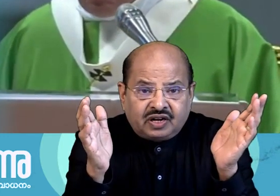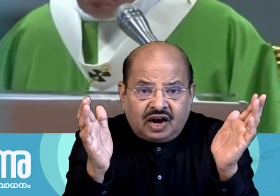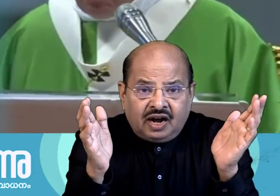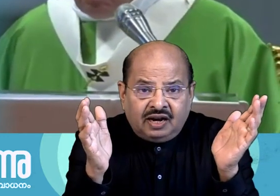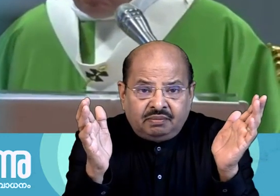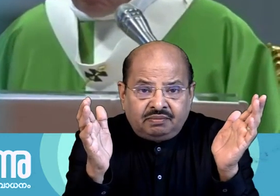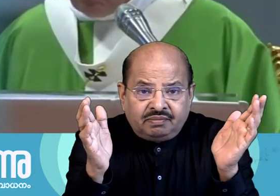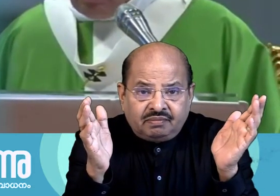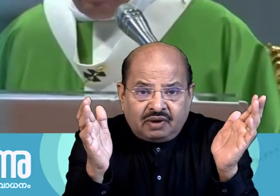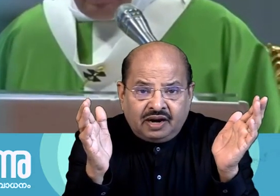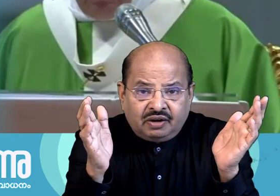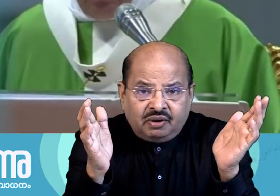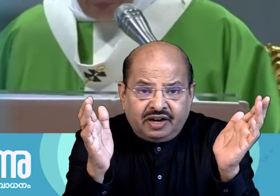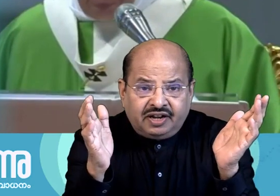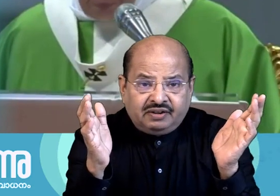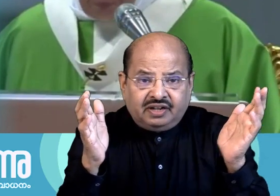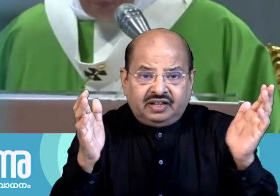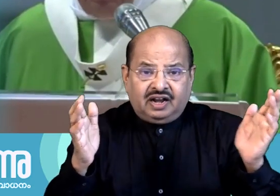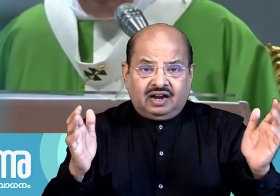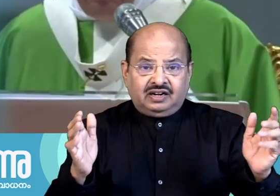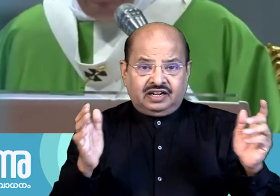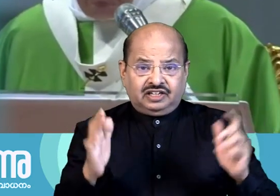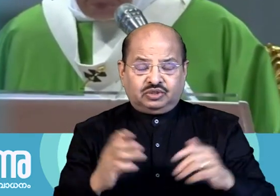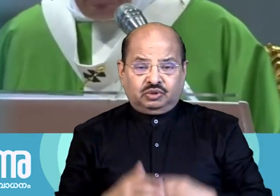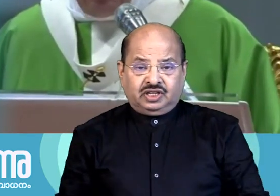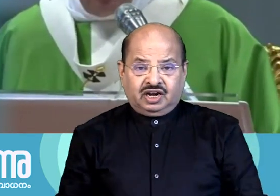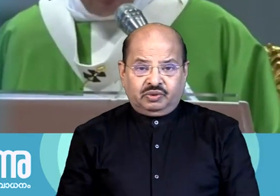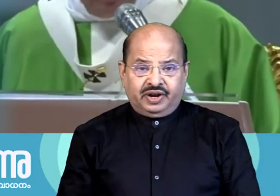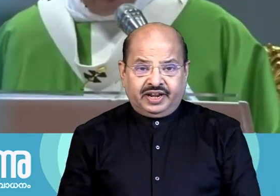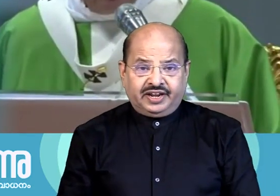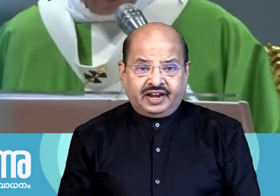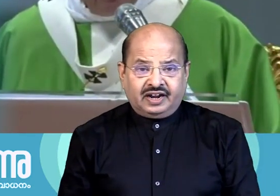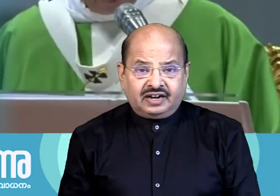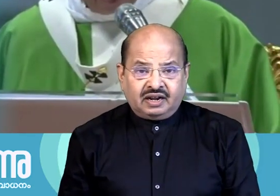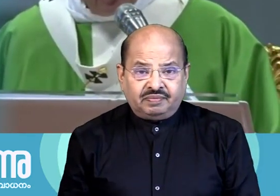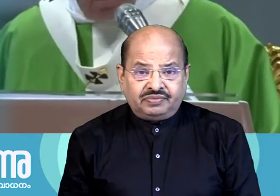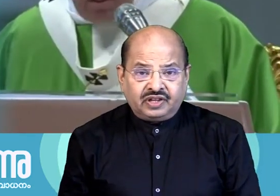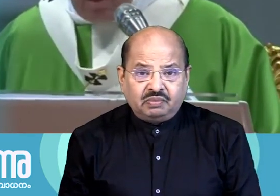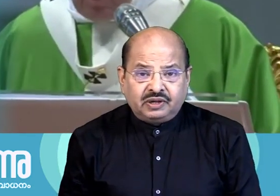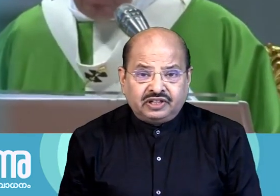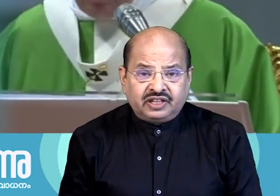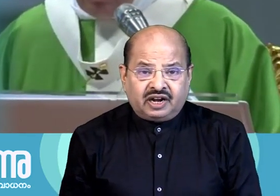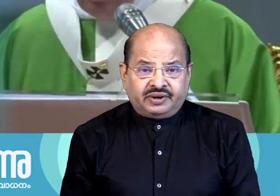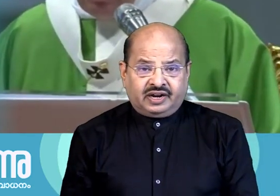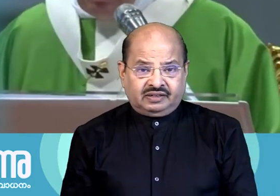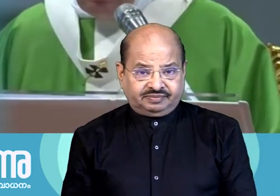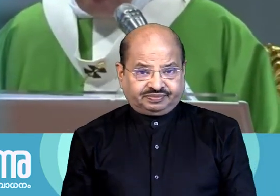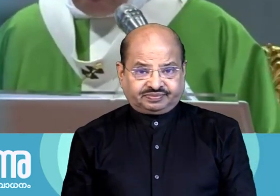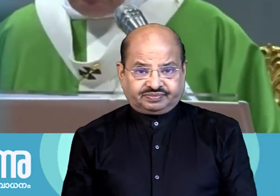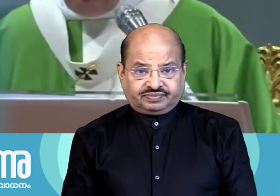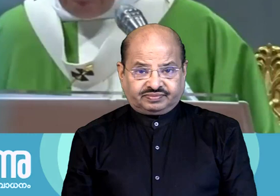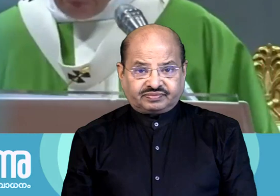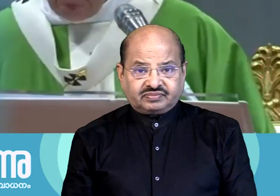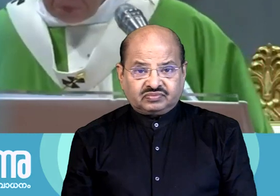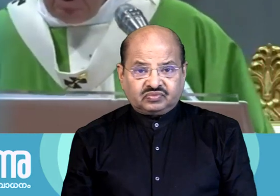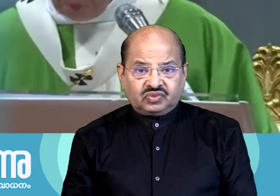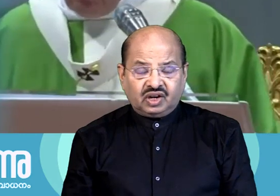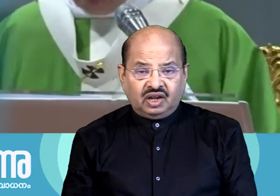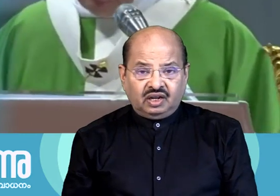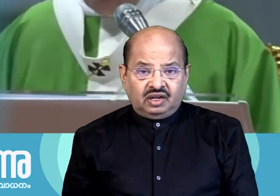എന്നിരുന്നാലും കാലം മാറിക്കൊണ്ടിരിക്കുന്നതിനാൽ ഈ ചോദ്യങ്ങൾ ഉന്നയിക്കാൻ നാം നിർബന്ധിതരാകുകയാണ്.